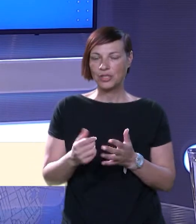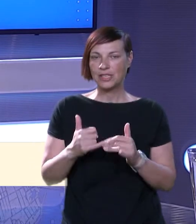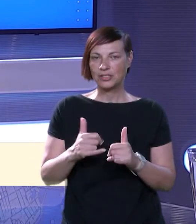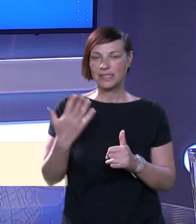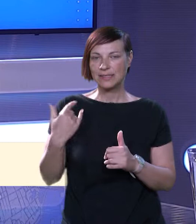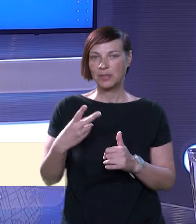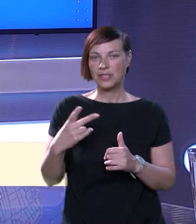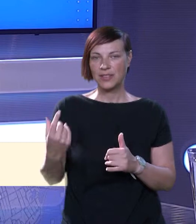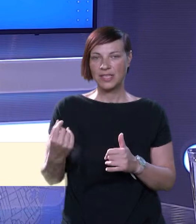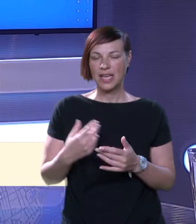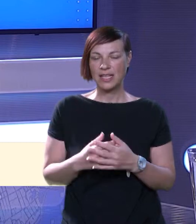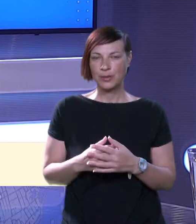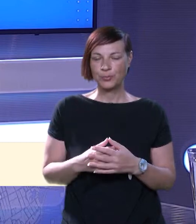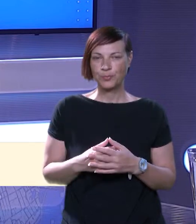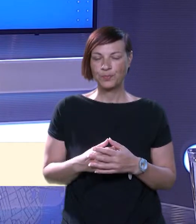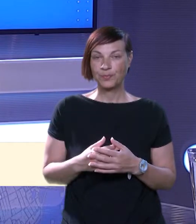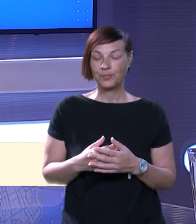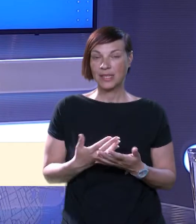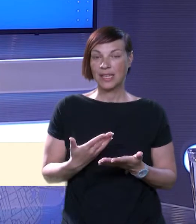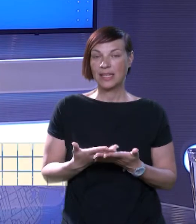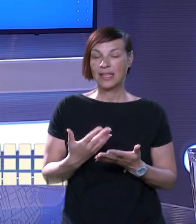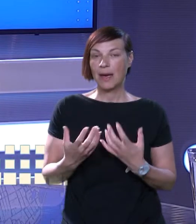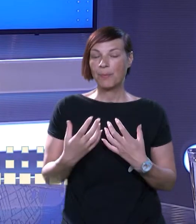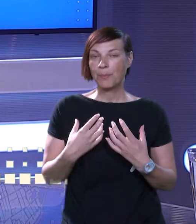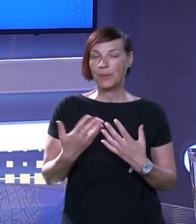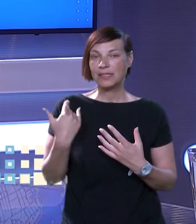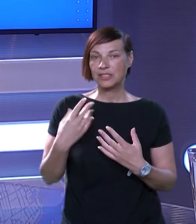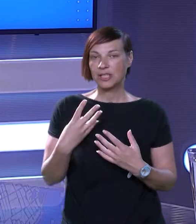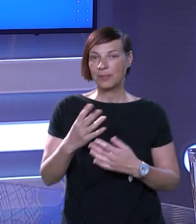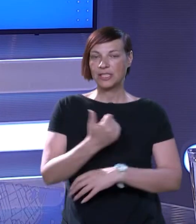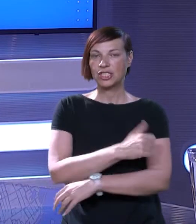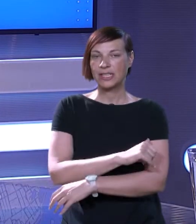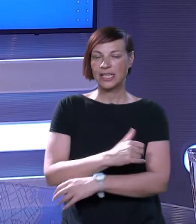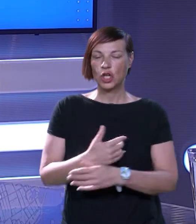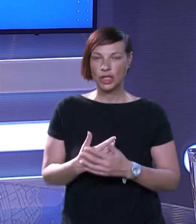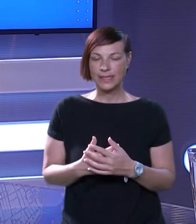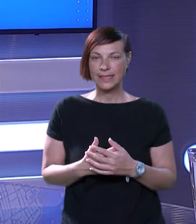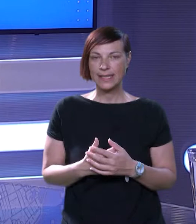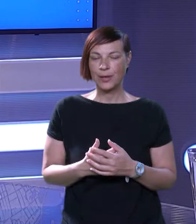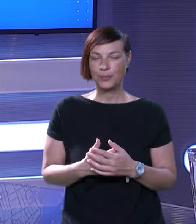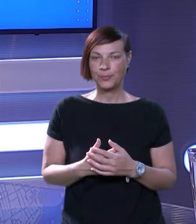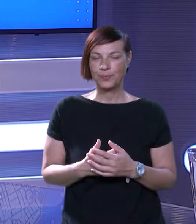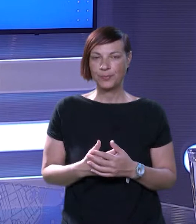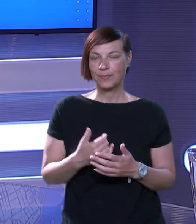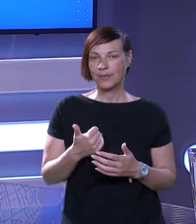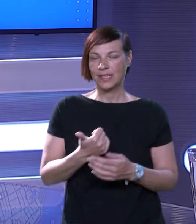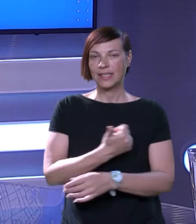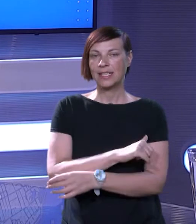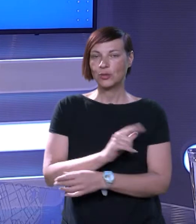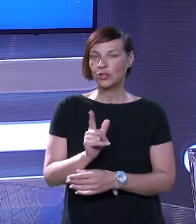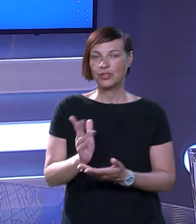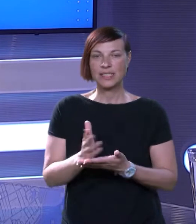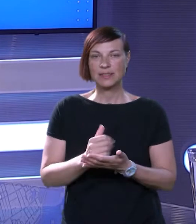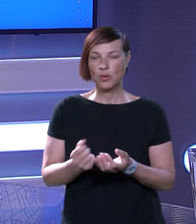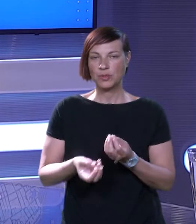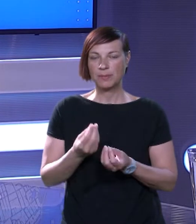za sad bilo ova dva dana. Pa znaš šta, ta je predstava u stvari izašla prije 4 godine, a jedne godine